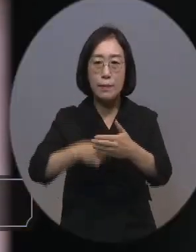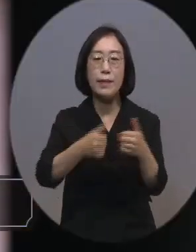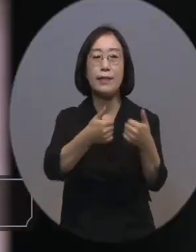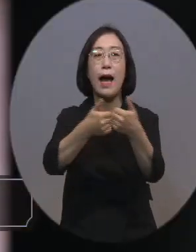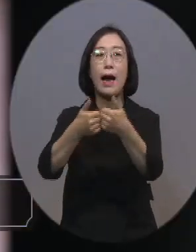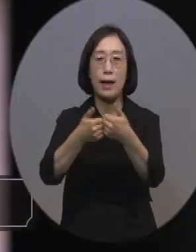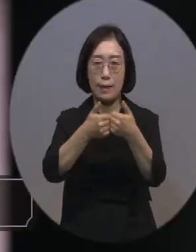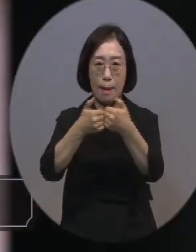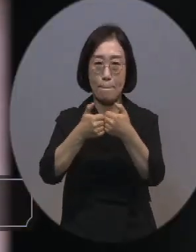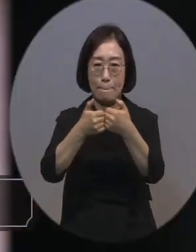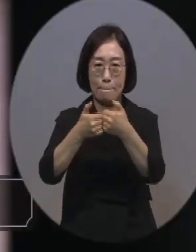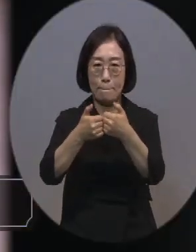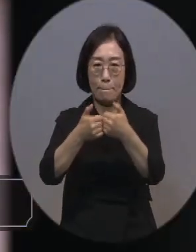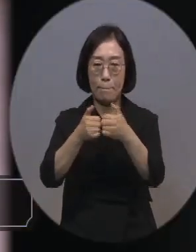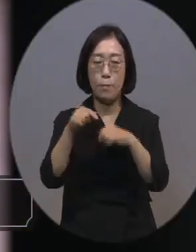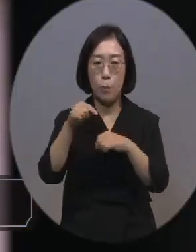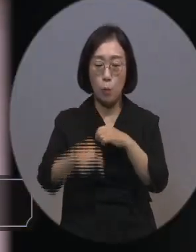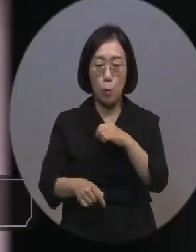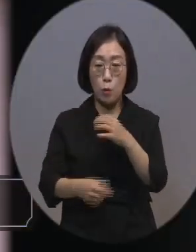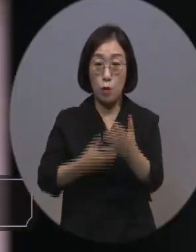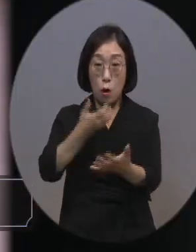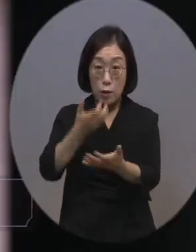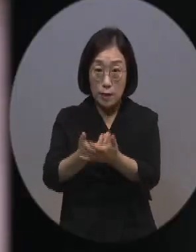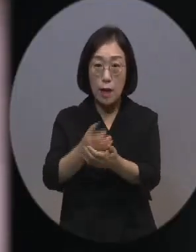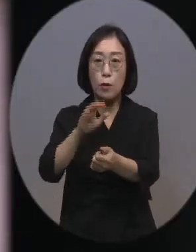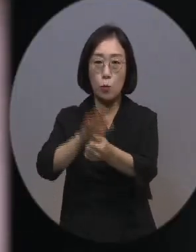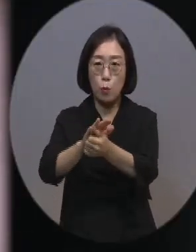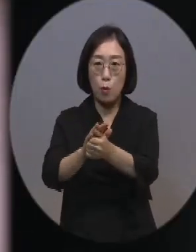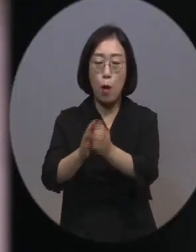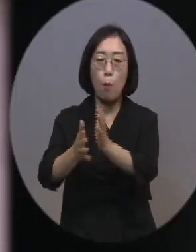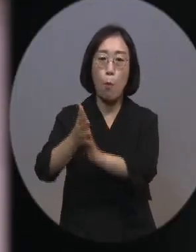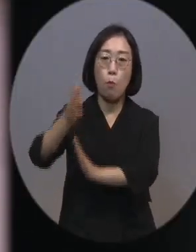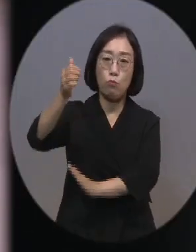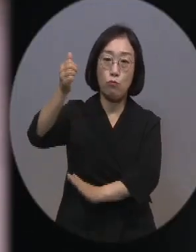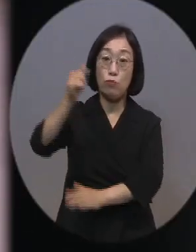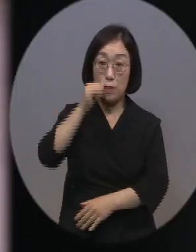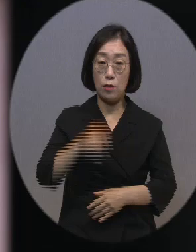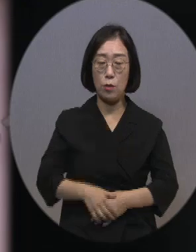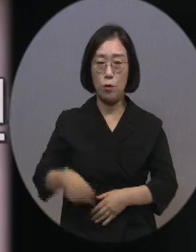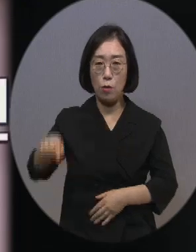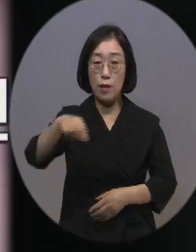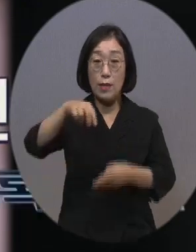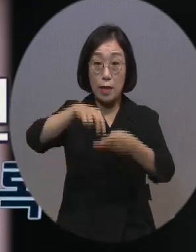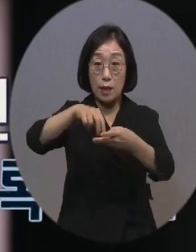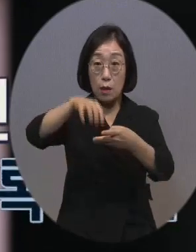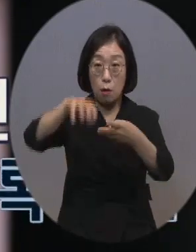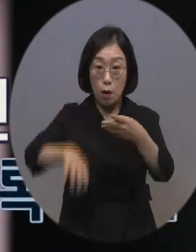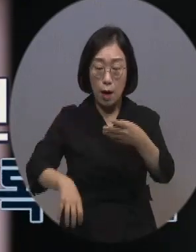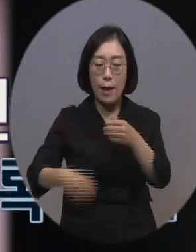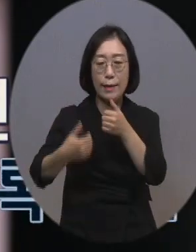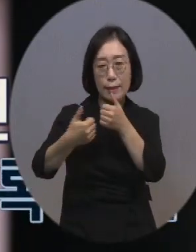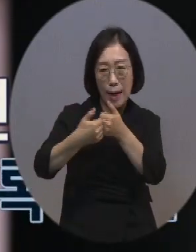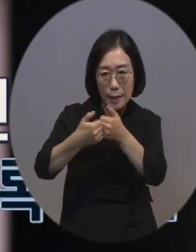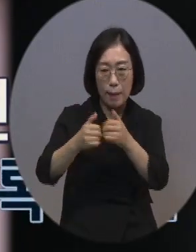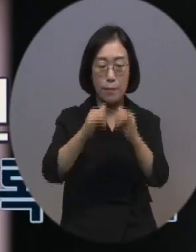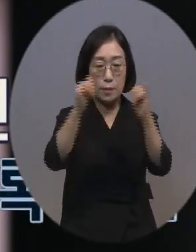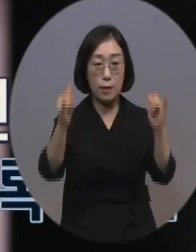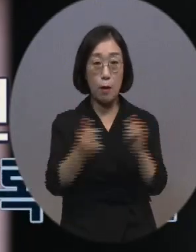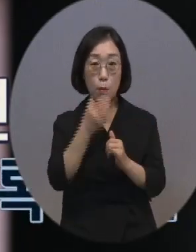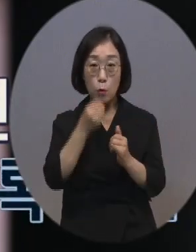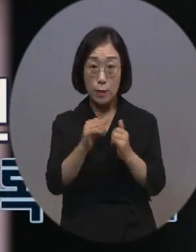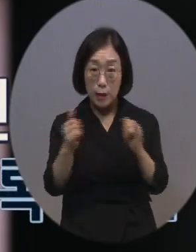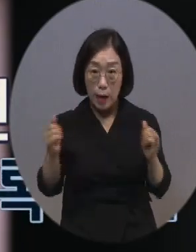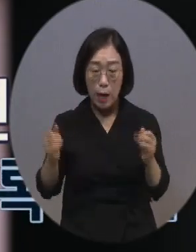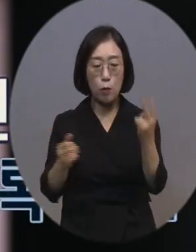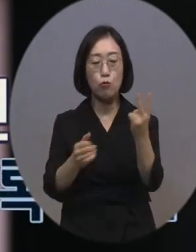저희 정착지원본부로 따로 있습니다. 그래서 저희 센터에 심리 상담사랑 사회복지사